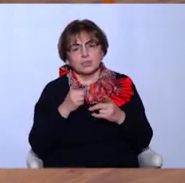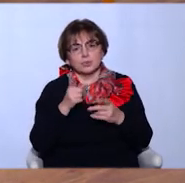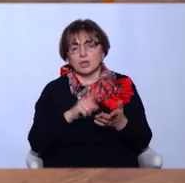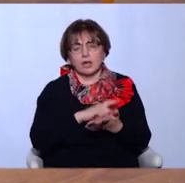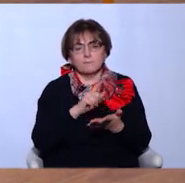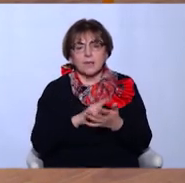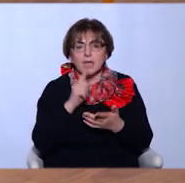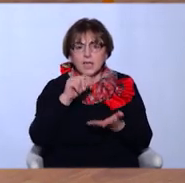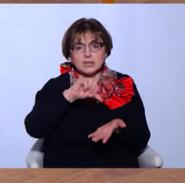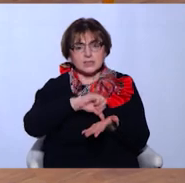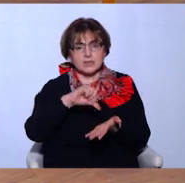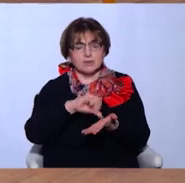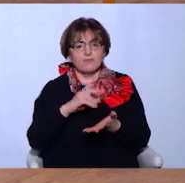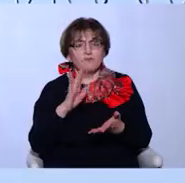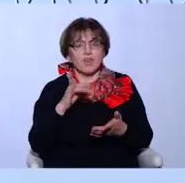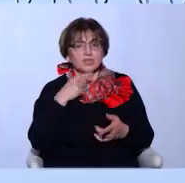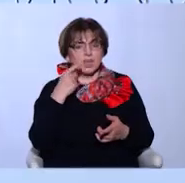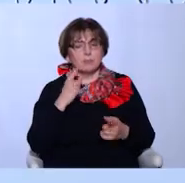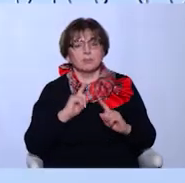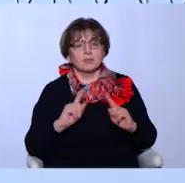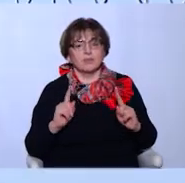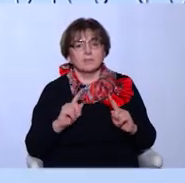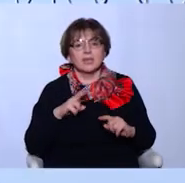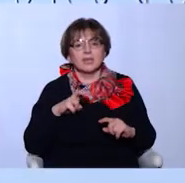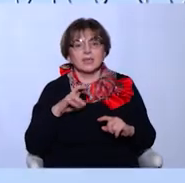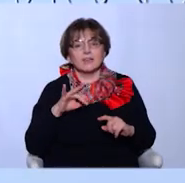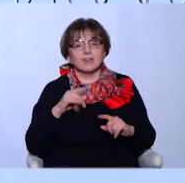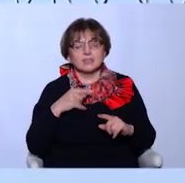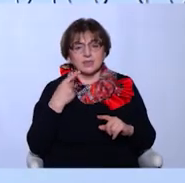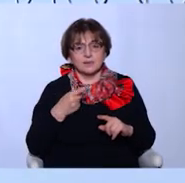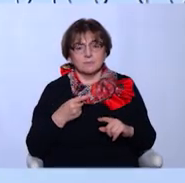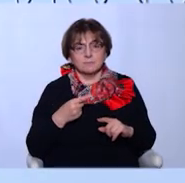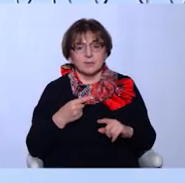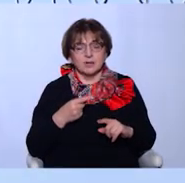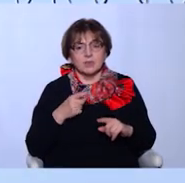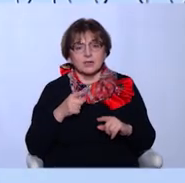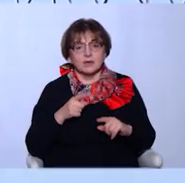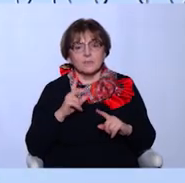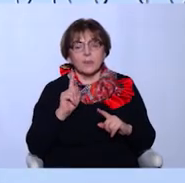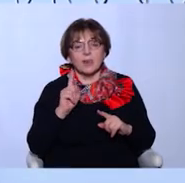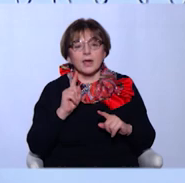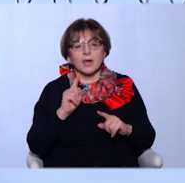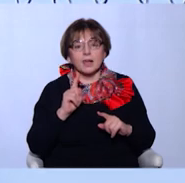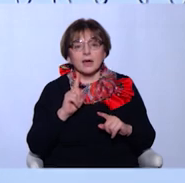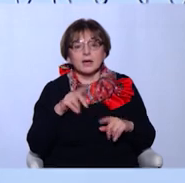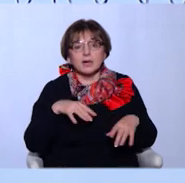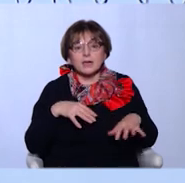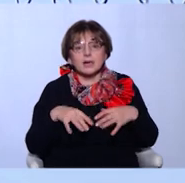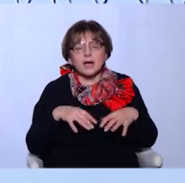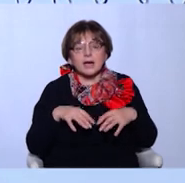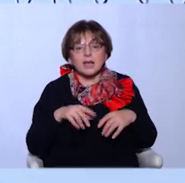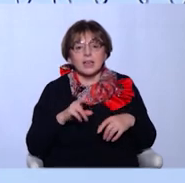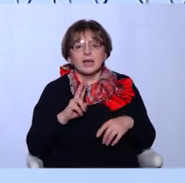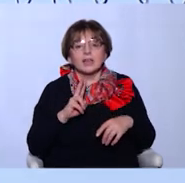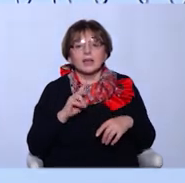ერთ პერსონაჟზე იტყვის ვაჟა სხვათა შორის ღილღველზე ხომ იქაც ერთ ქურდ კანტალა